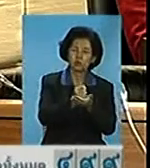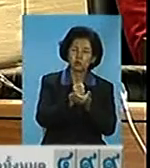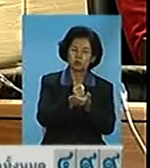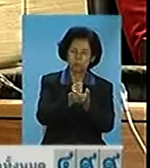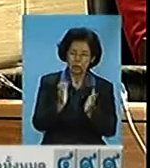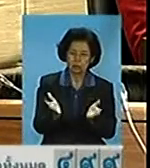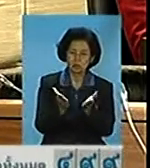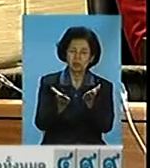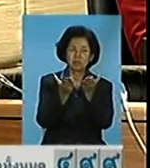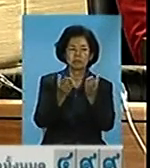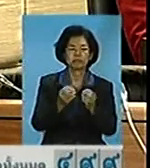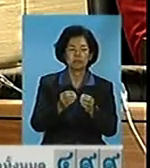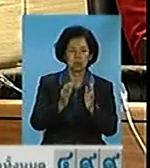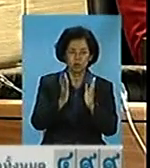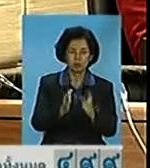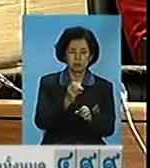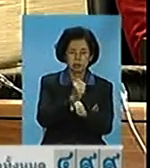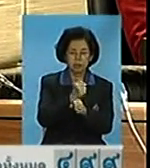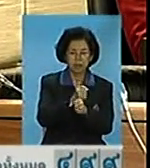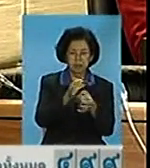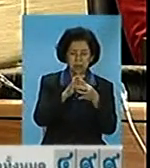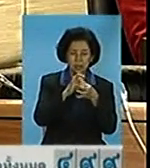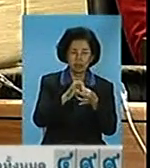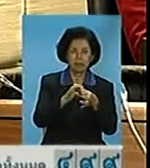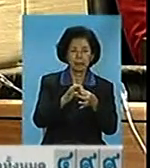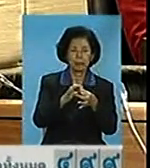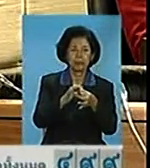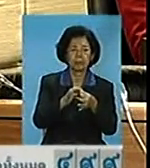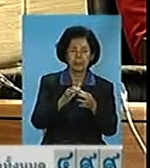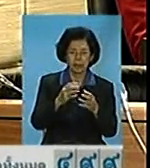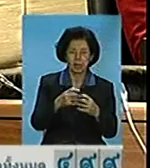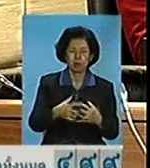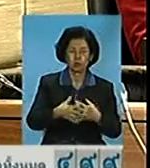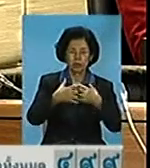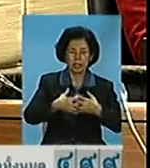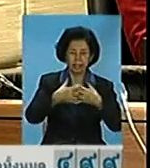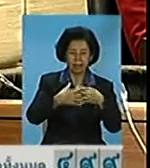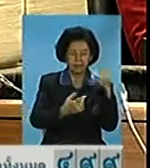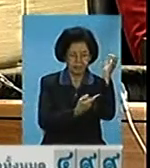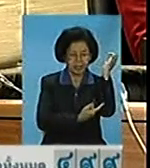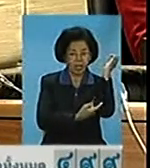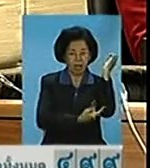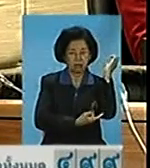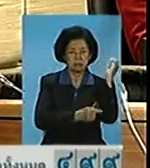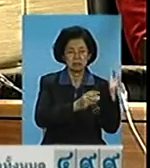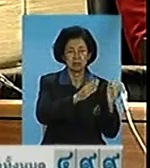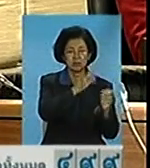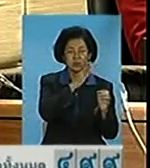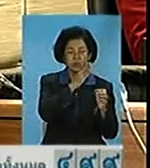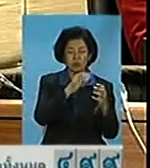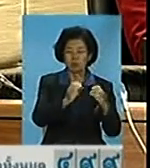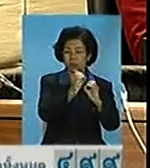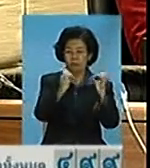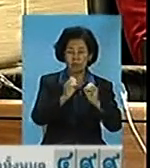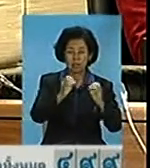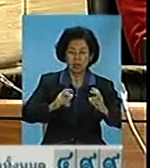มผู้ประกอบการทางด้านอุตสาหกรรมยางนะฮะถ้าเผื่อไม่มีกระทรวงอุตสาหกรรมหรือว่าองค์ก